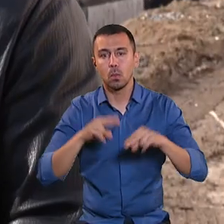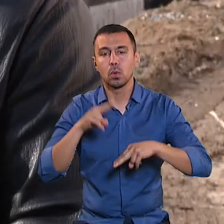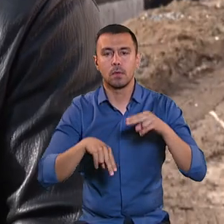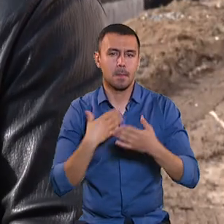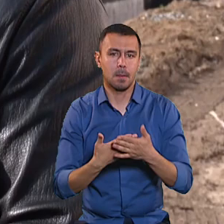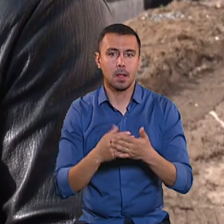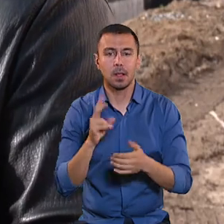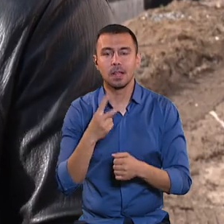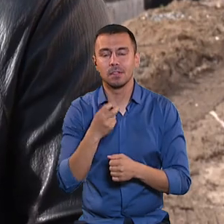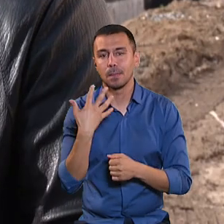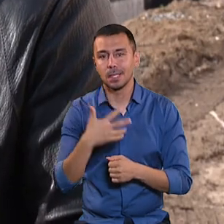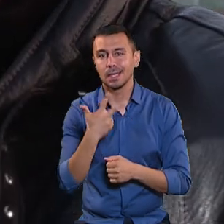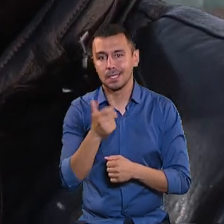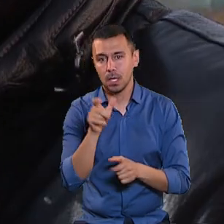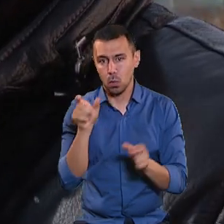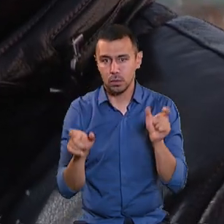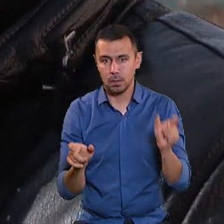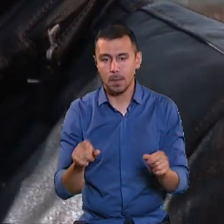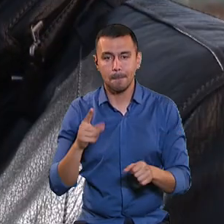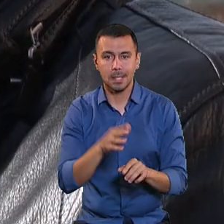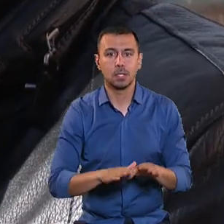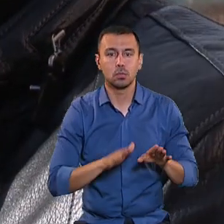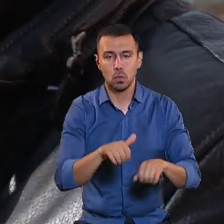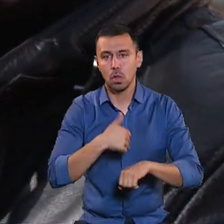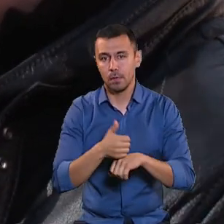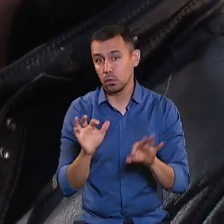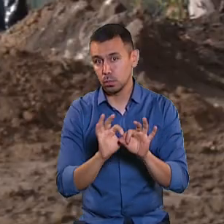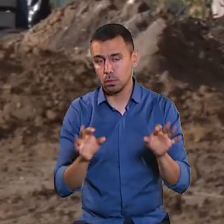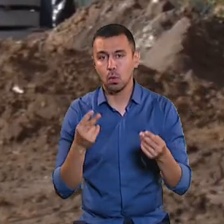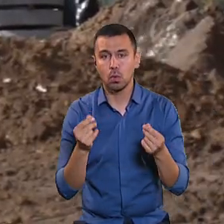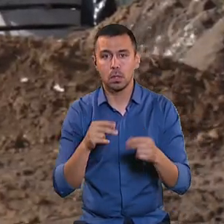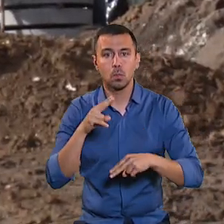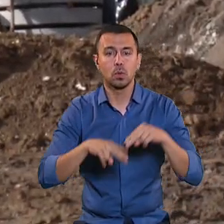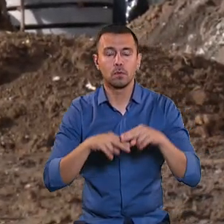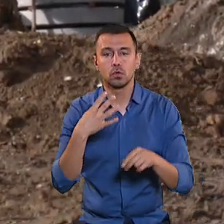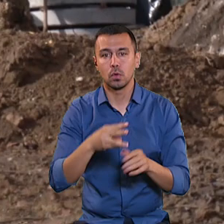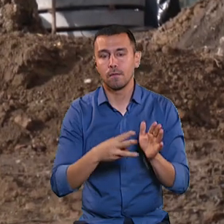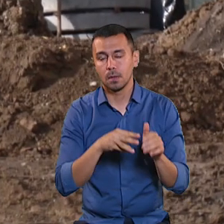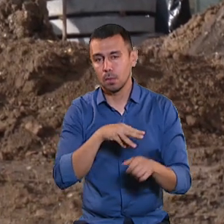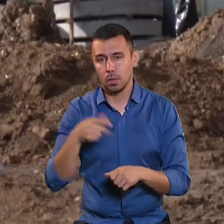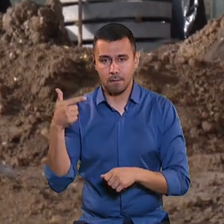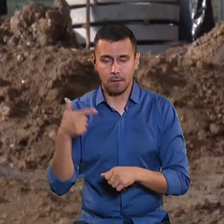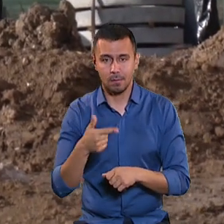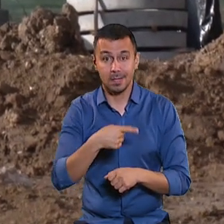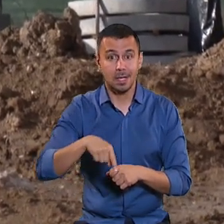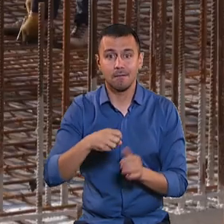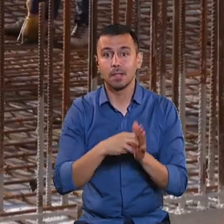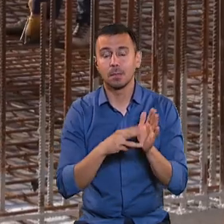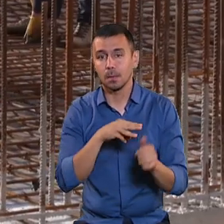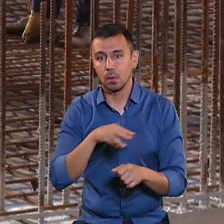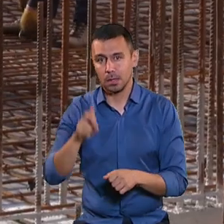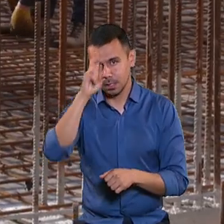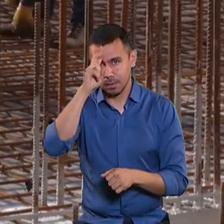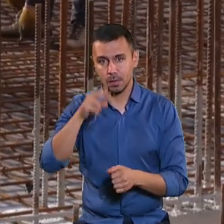приблизно на 250-300 осіб перший заступник голови розповідає коштує будівництво 48 млн грн з яких 18